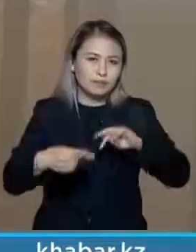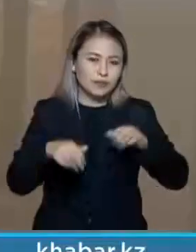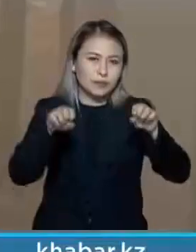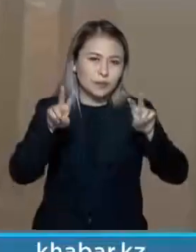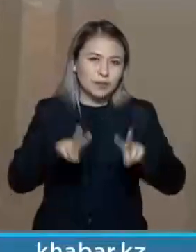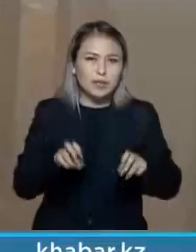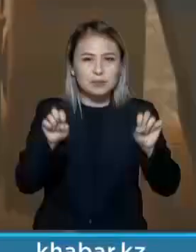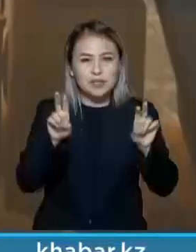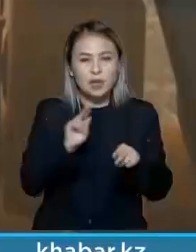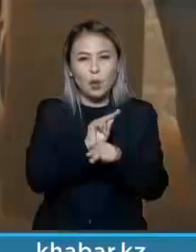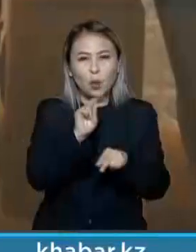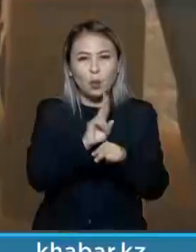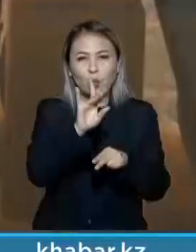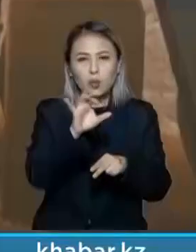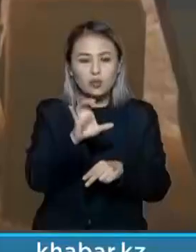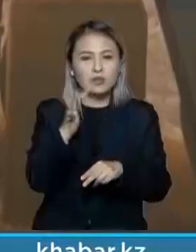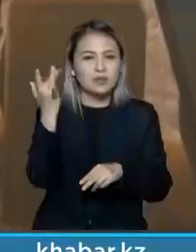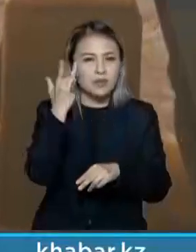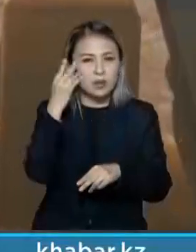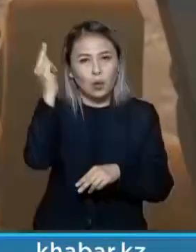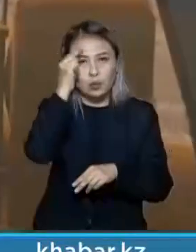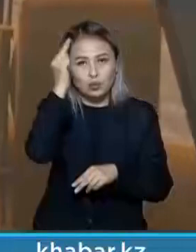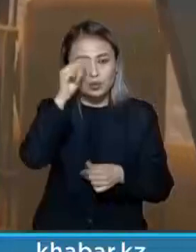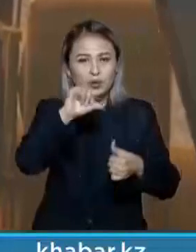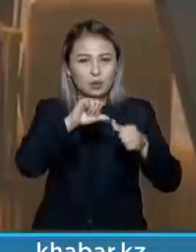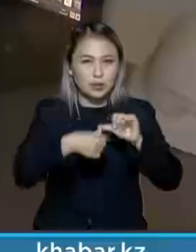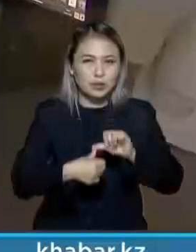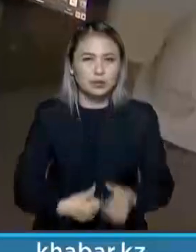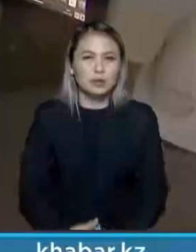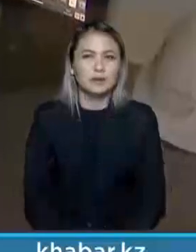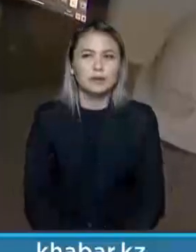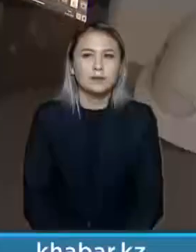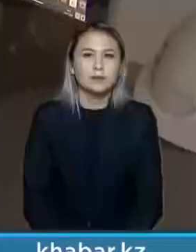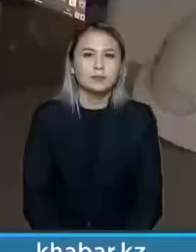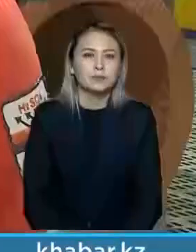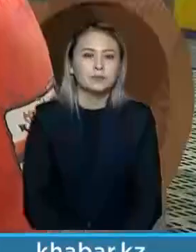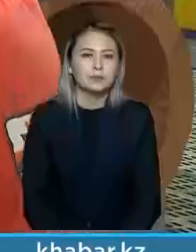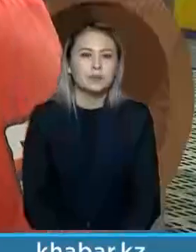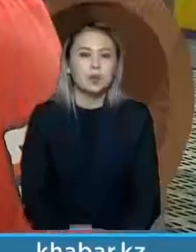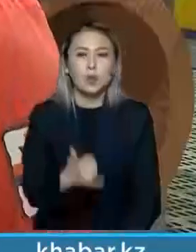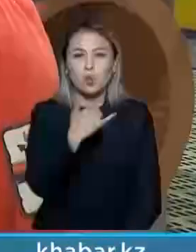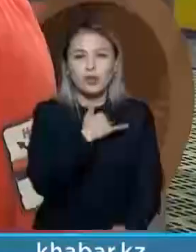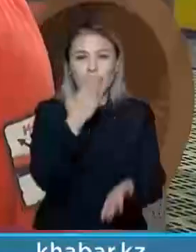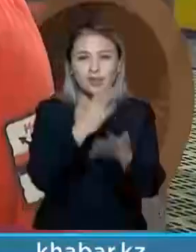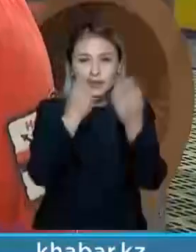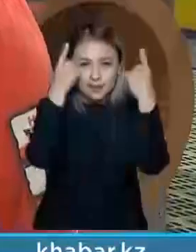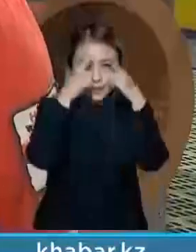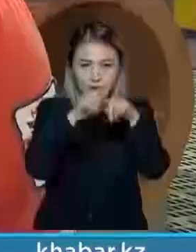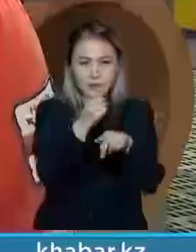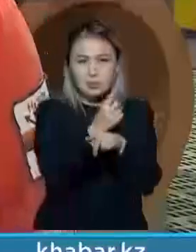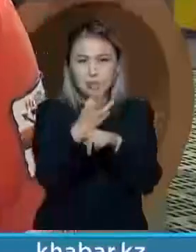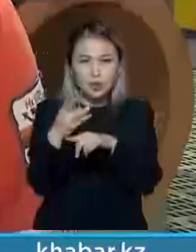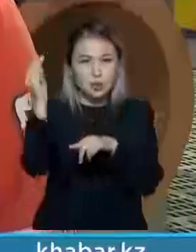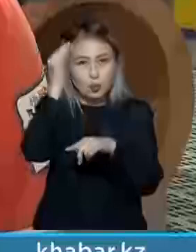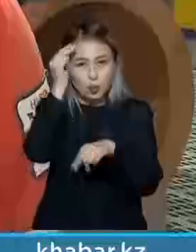үшін арнайы курстар мен тренингтер ұйымдастырылады. У нас имеются учебные симуляторы для... Бізде техниканың бірнеше түрі